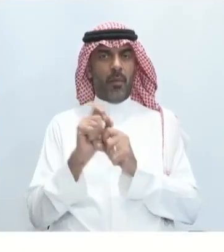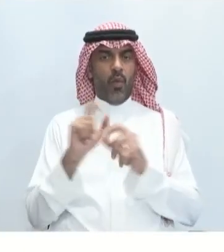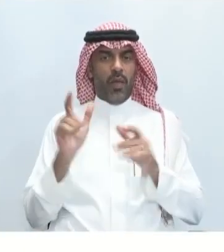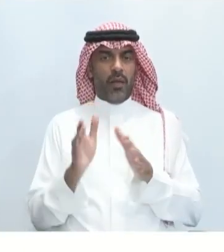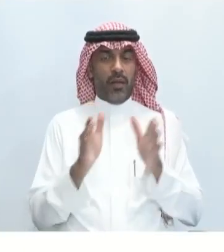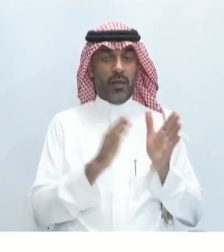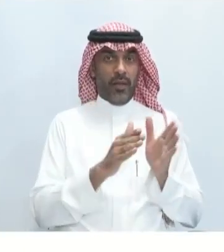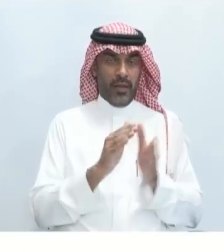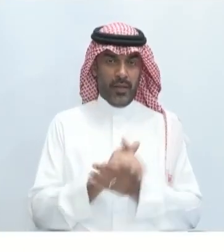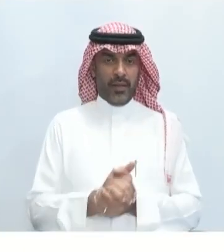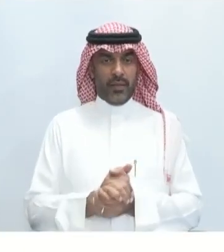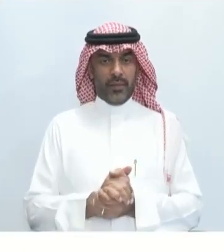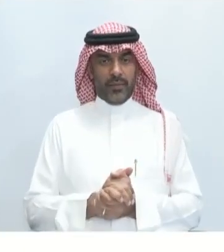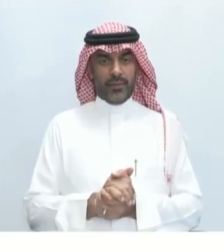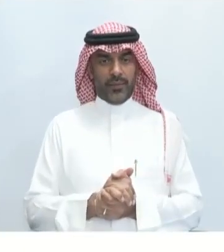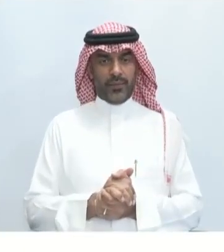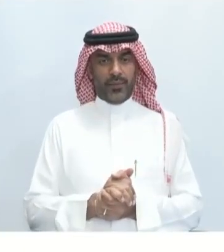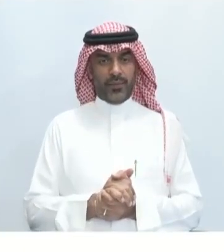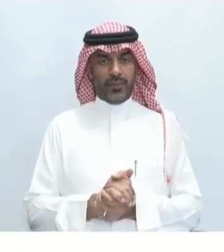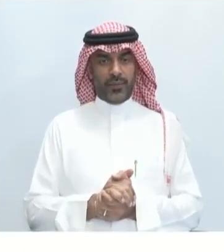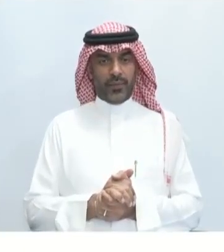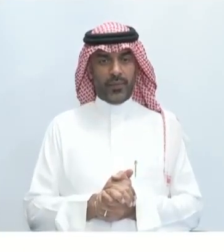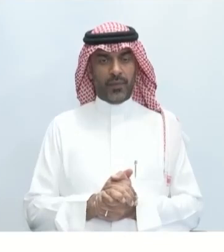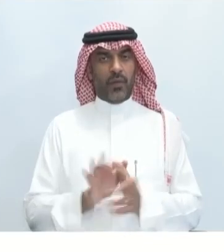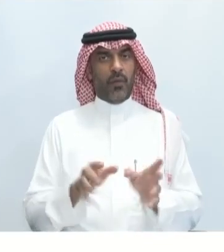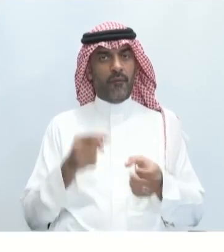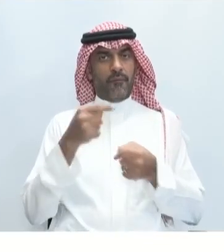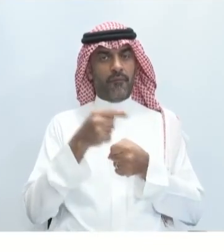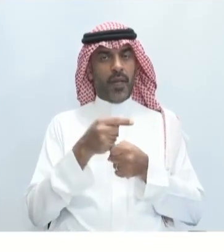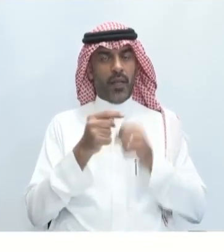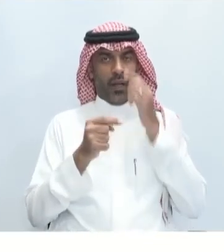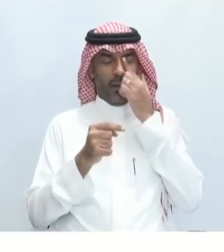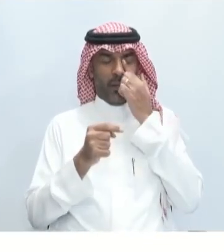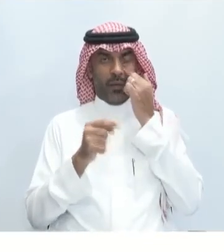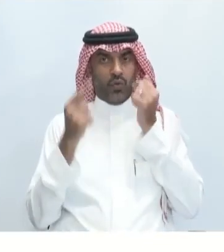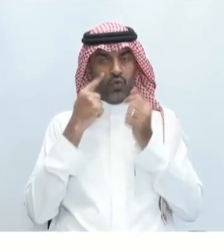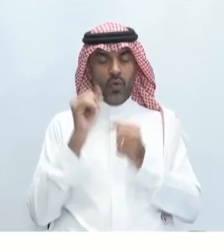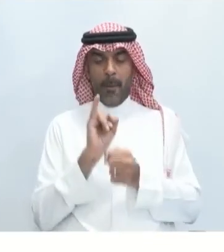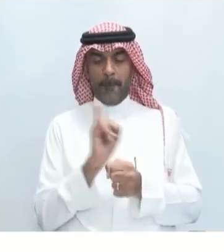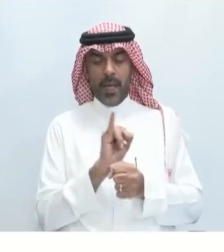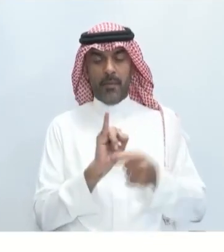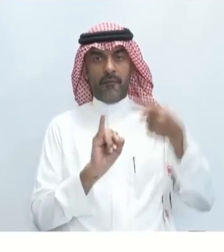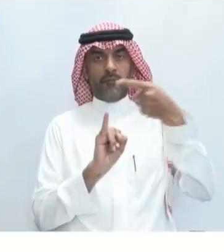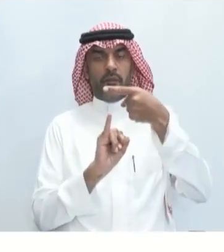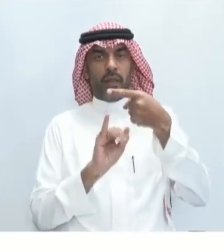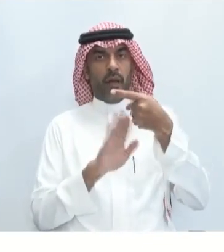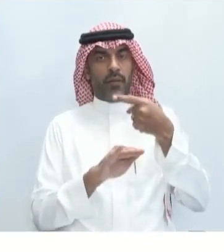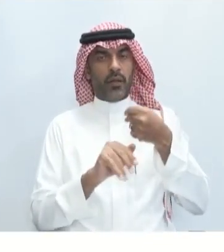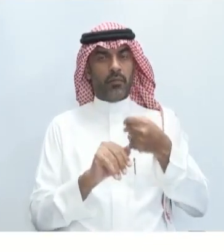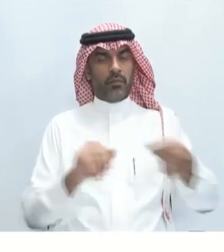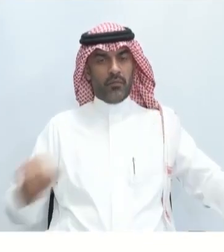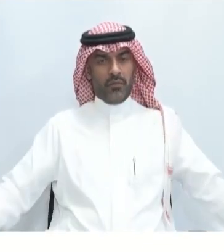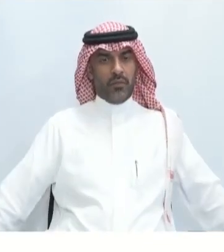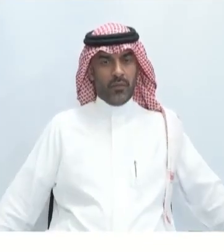في الجمله الثانيه فتحه ظاهره هنا يسلم ان اداه